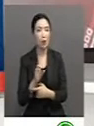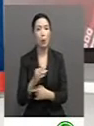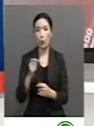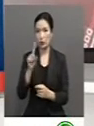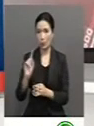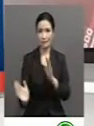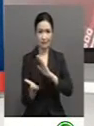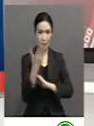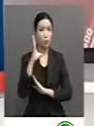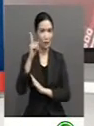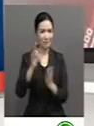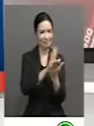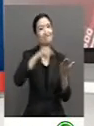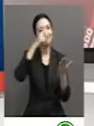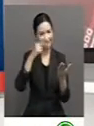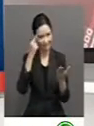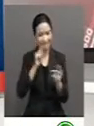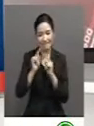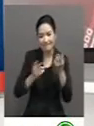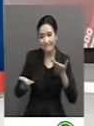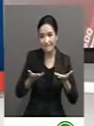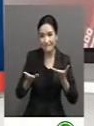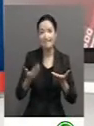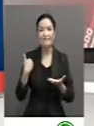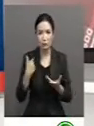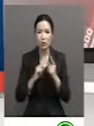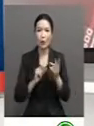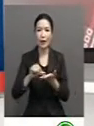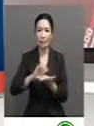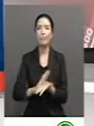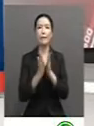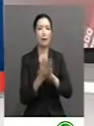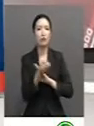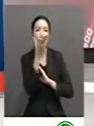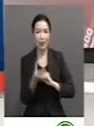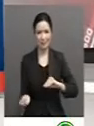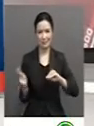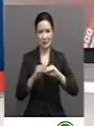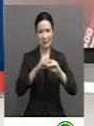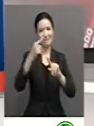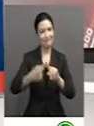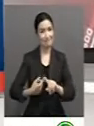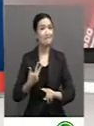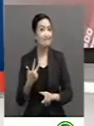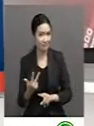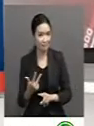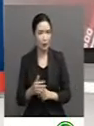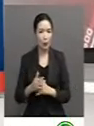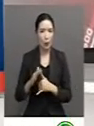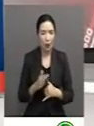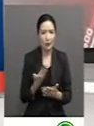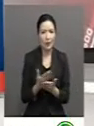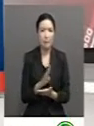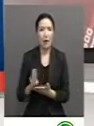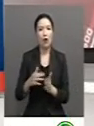ลคือเช้าในวันพรุ่งนี้ของประเทศไทยค่ะมีการพูดคุยแล้วนะคะว่าน่าจะมีการปรับขึ้นอัตราดอกเบี้ยในช่วงของเดือนมีนาคมค่ะก็กดดันทำให้ค่